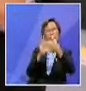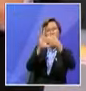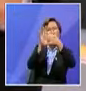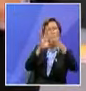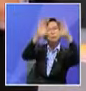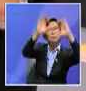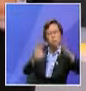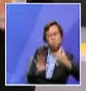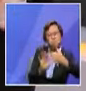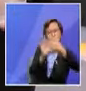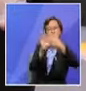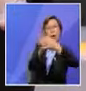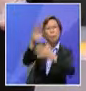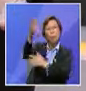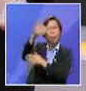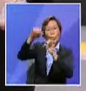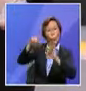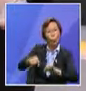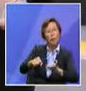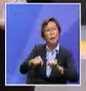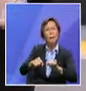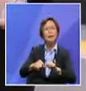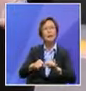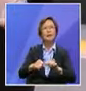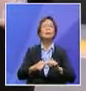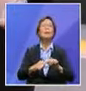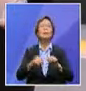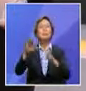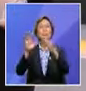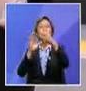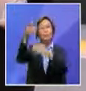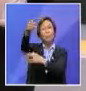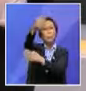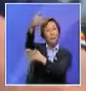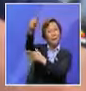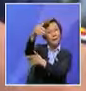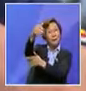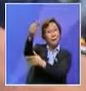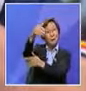bendera, boleh tidak misalnya bendera itu dipasang,